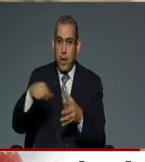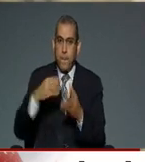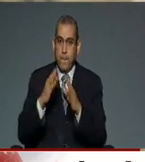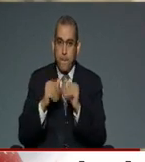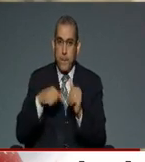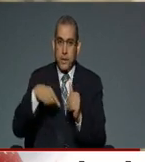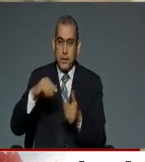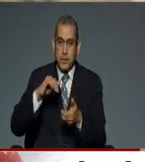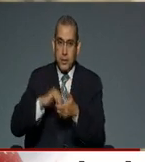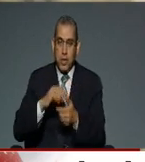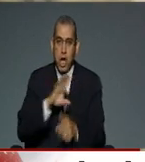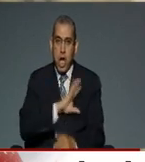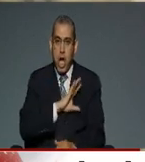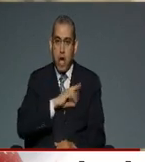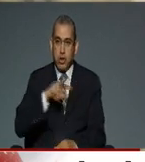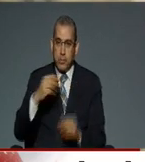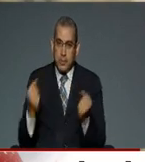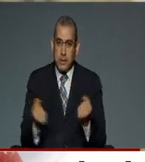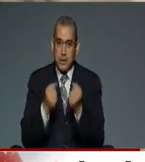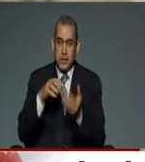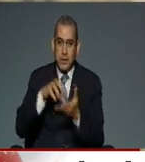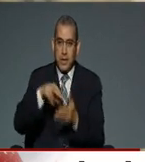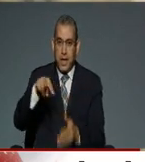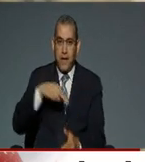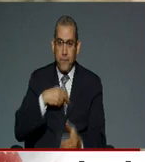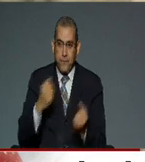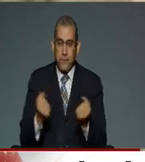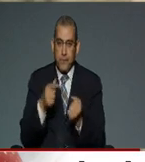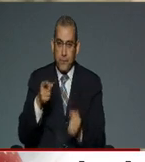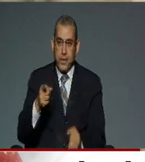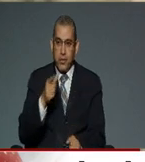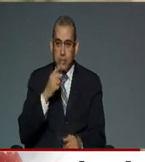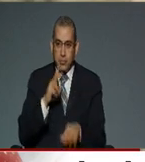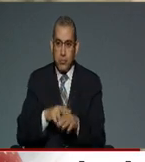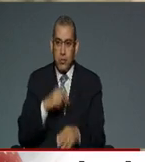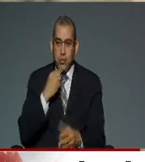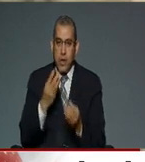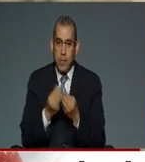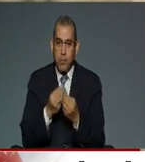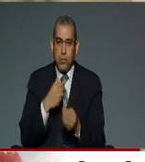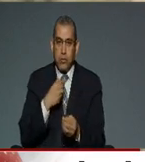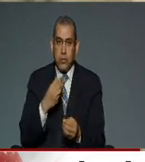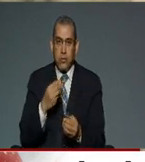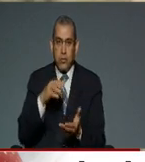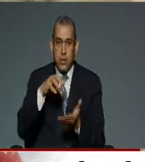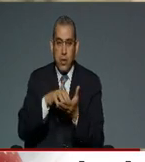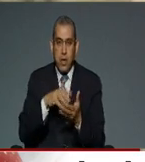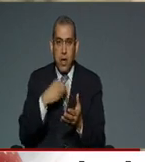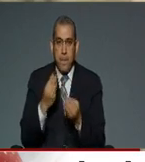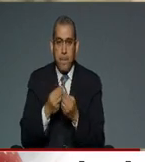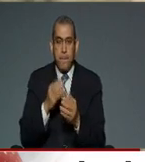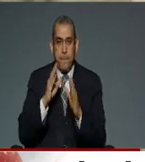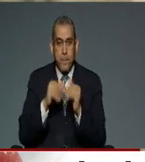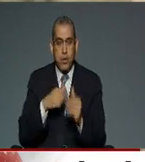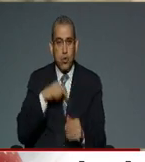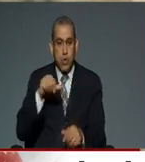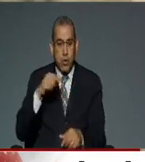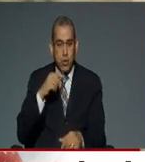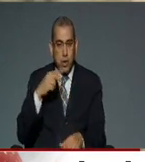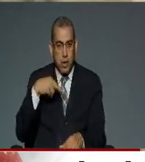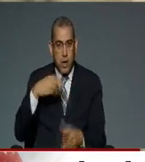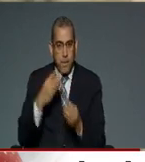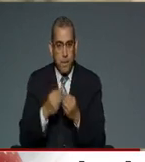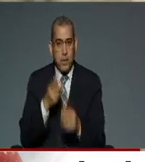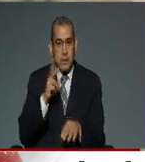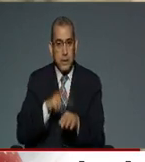القوات المسلحة للدولتين والقوات الخاصة في الدولة. أيضا أعتقد